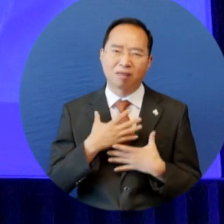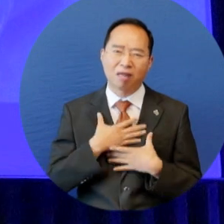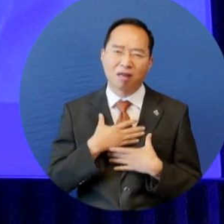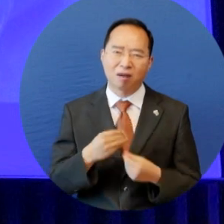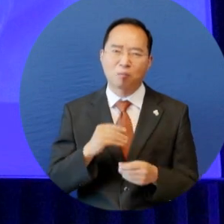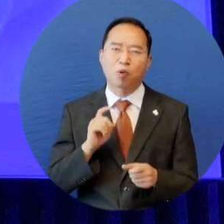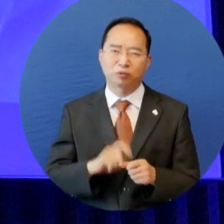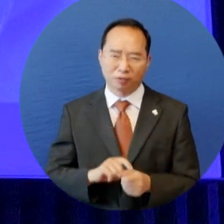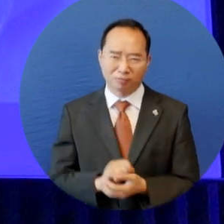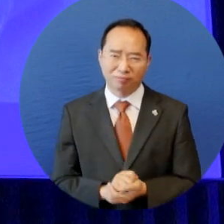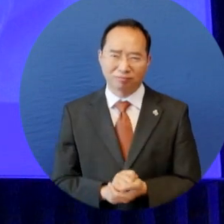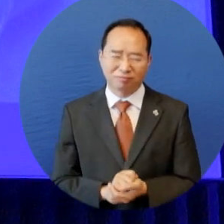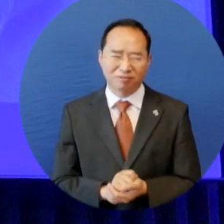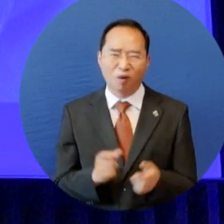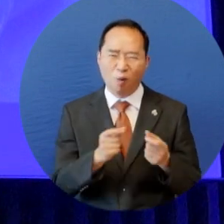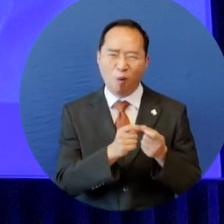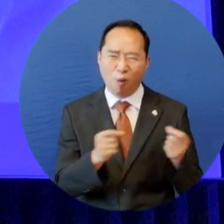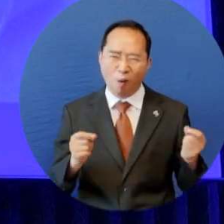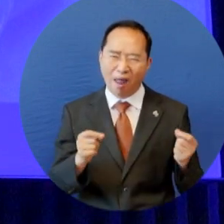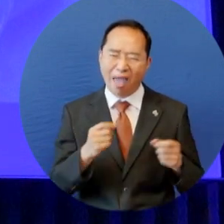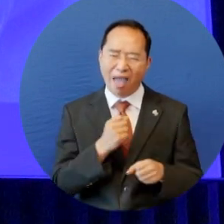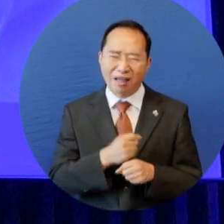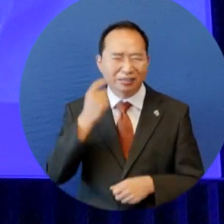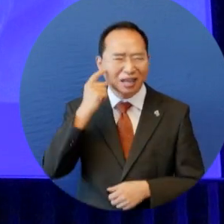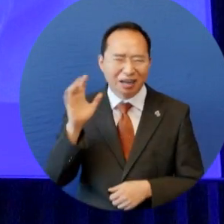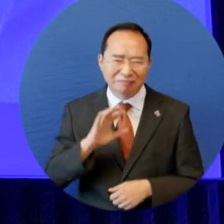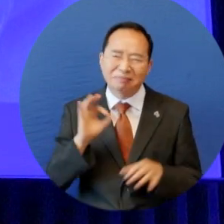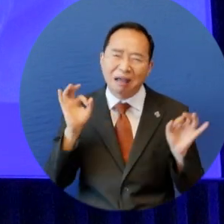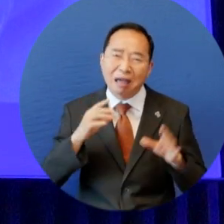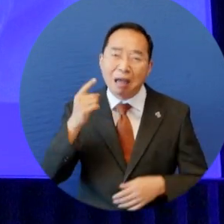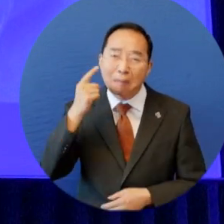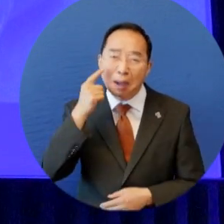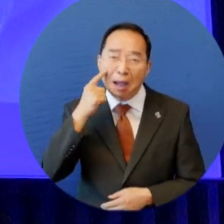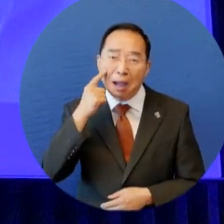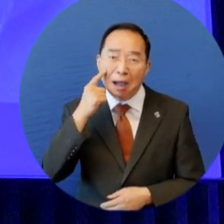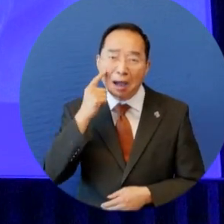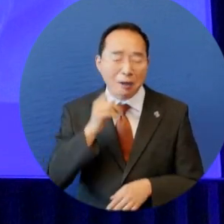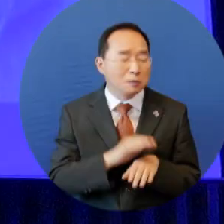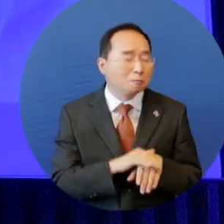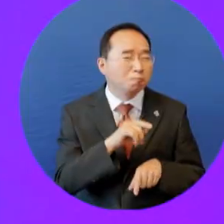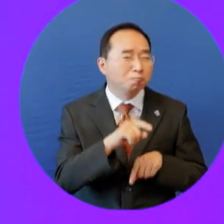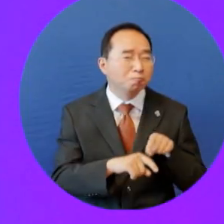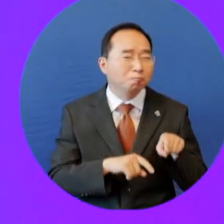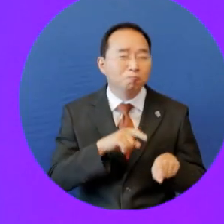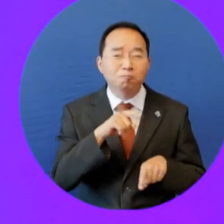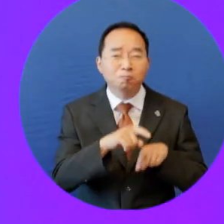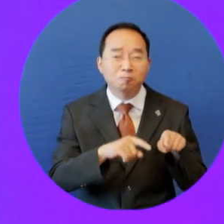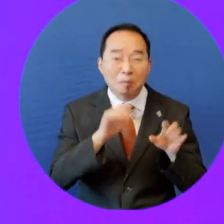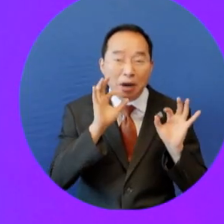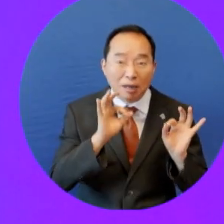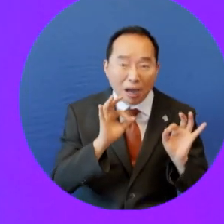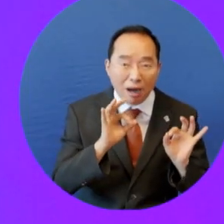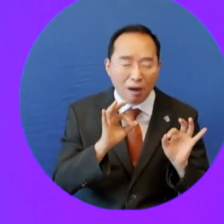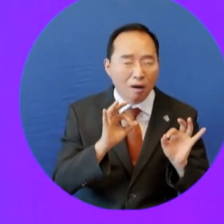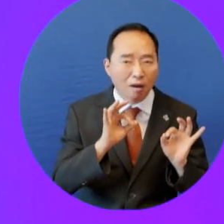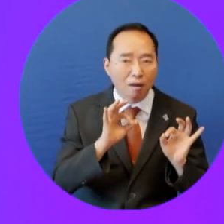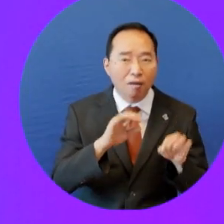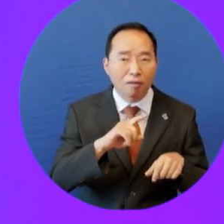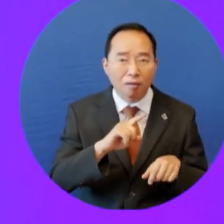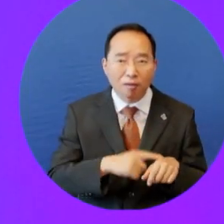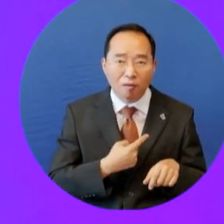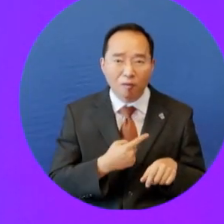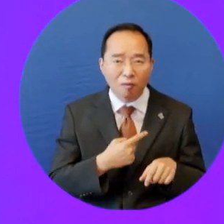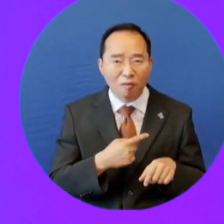편안하게 해볼까? 그래서 오래 할 생각이 없었습니다. 그냥 잠시 해보다 말 생각이었는데요. 채식을 하다 보니까